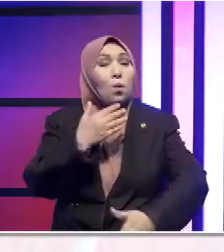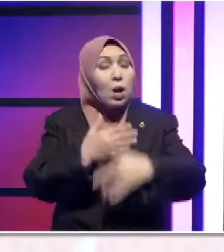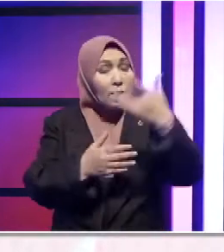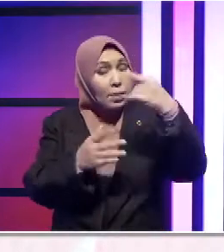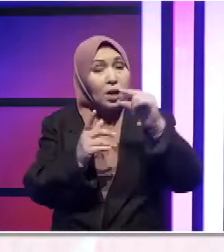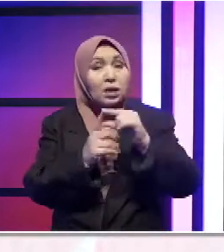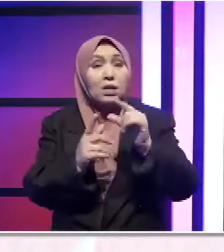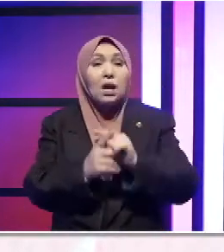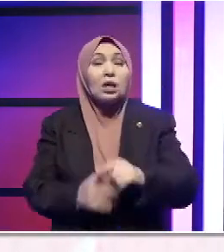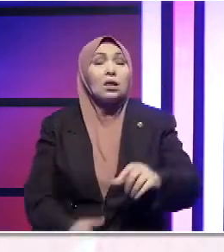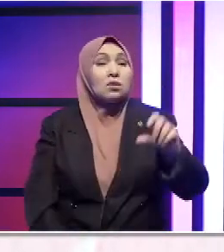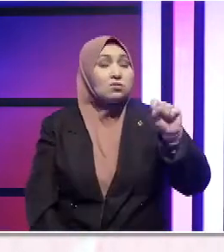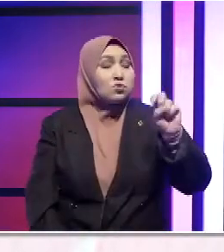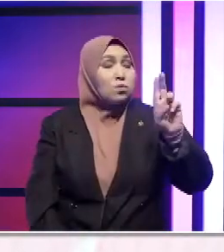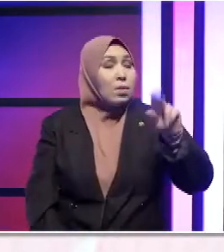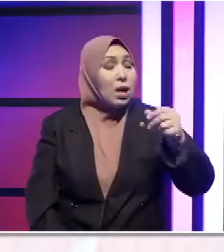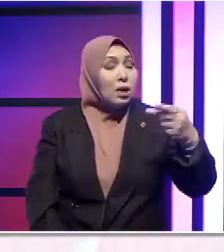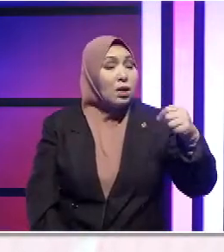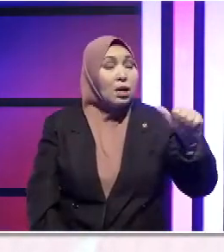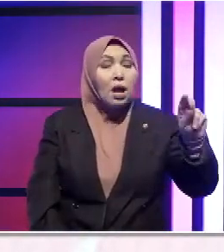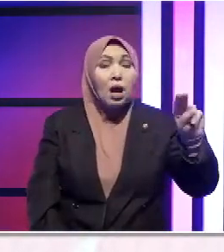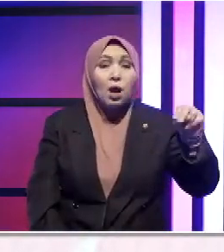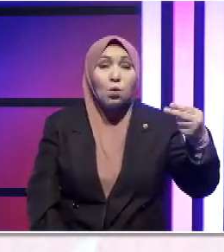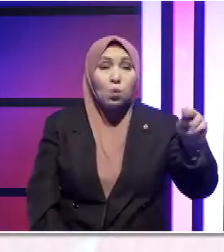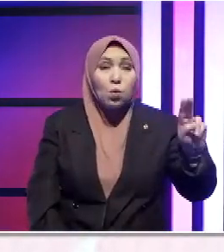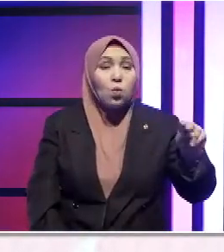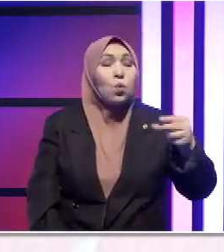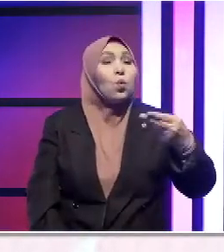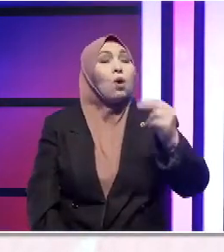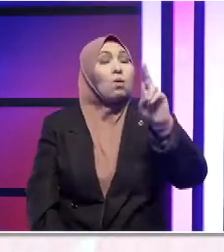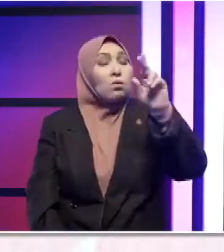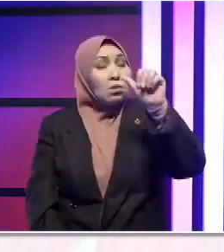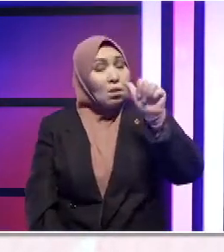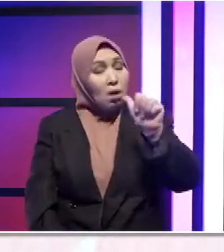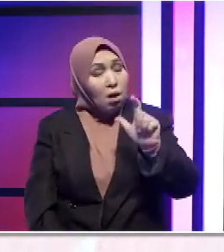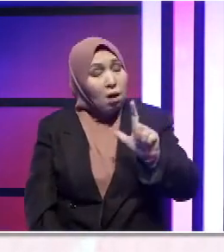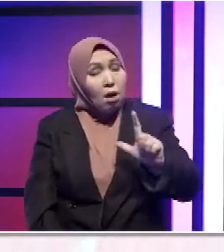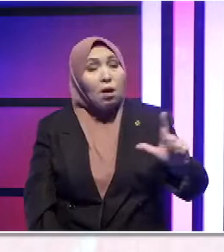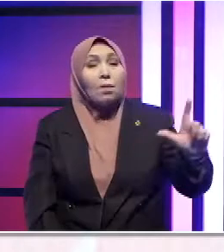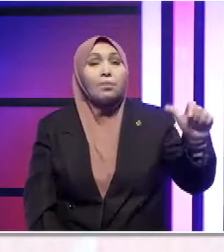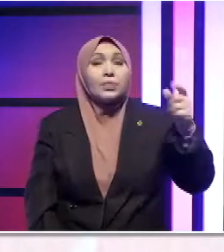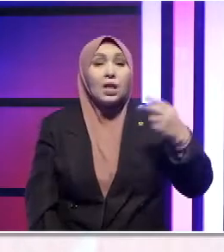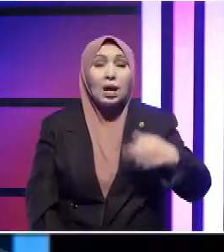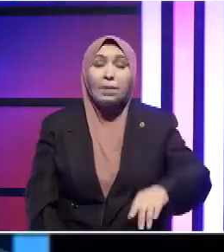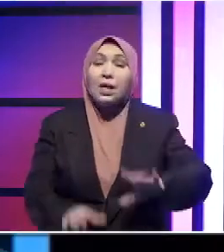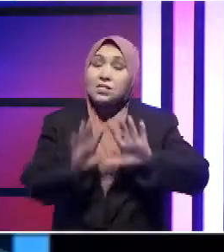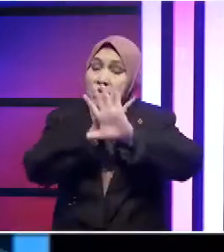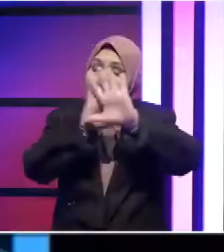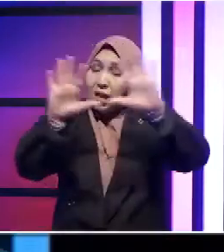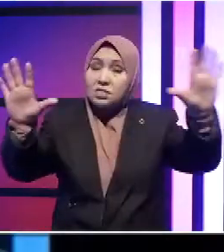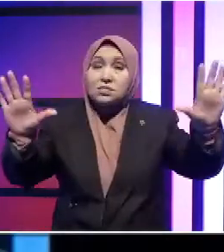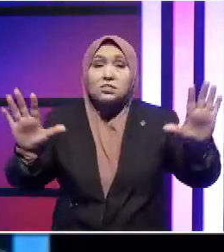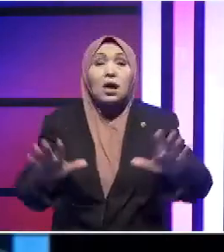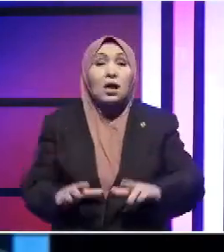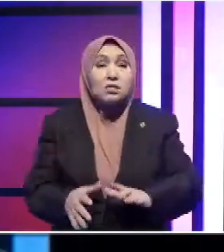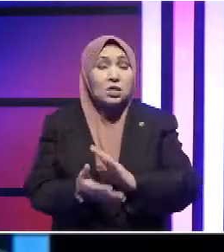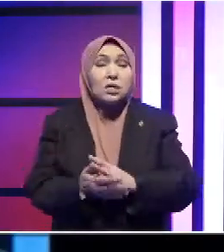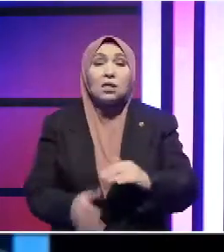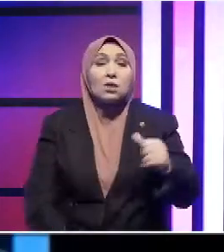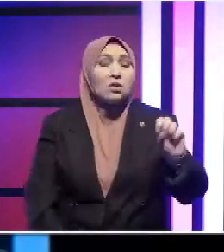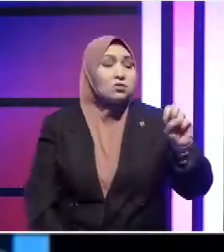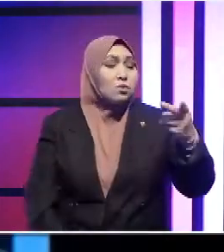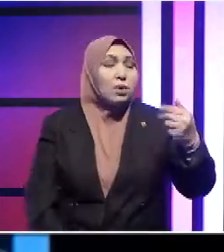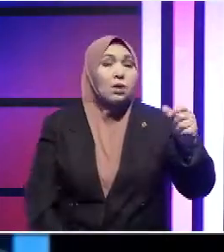Hwa Subhanahu Hwa abia jelas gitu dan kita